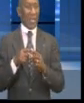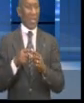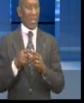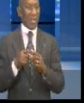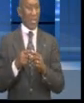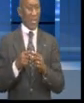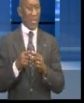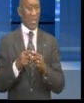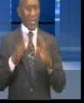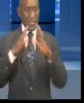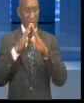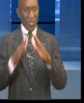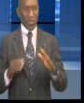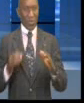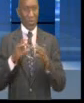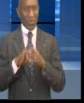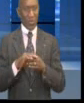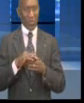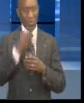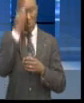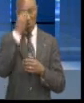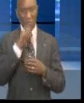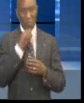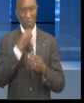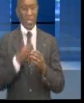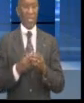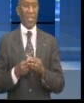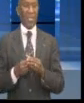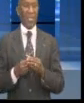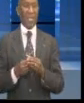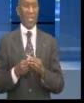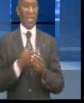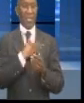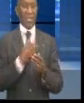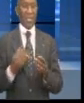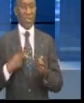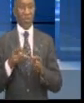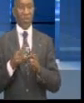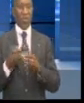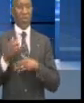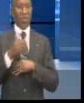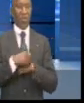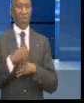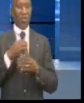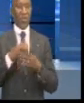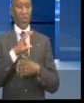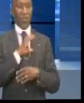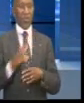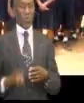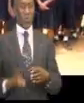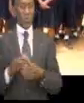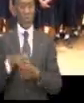centre Otepamoja et aussi au bureau communal de la Roissy. Édouard Kanko nous en dit plus.